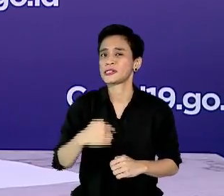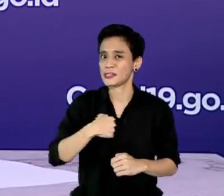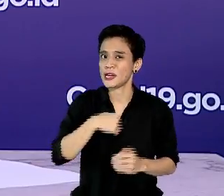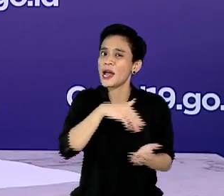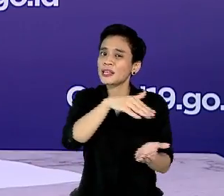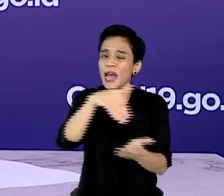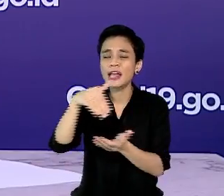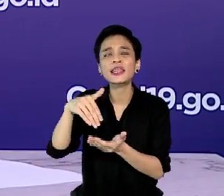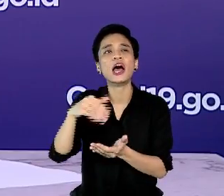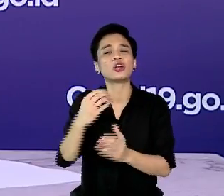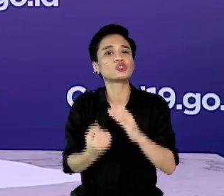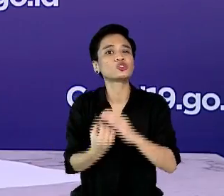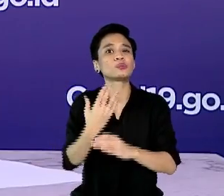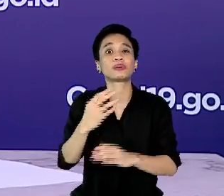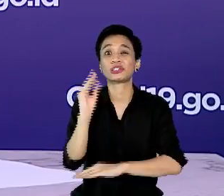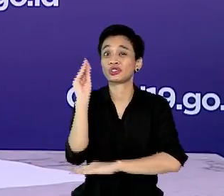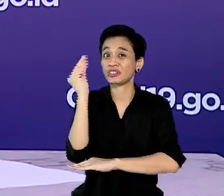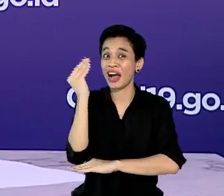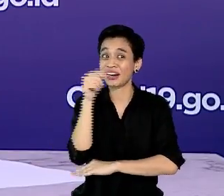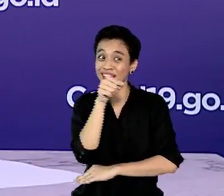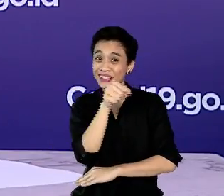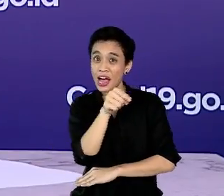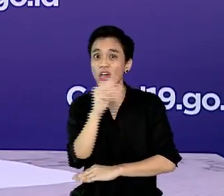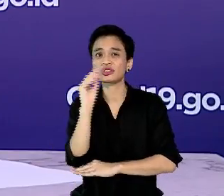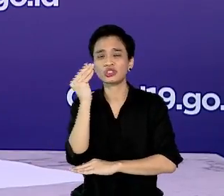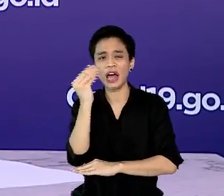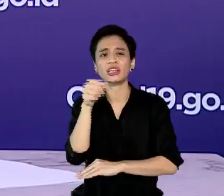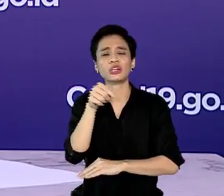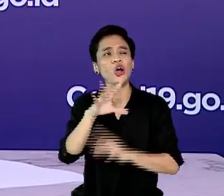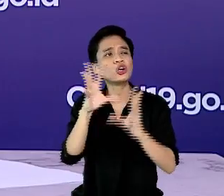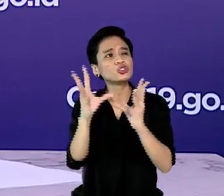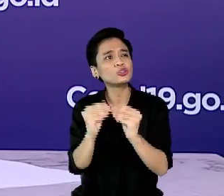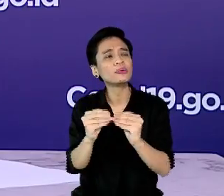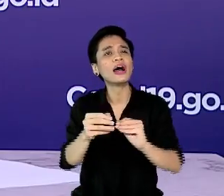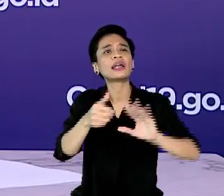data seperti DKI Jakarta yang telah mencapai